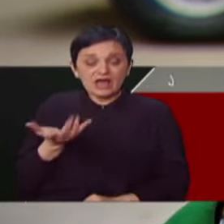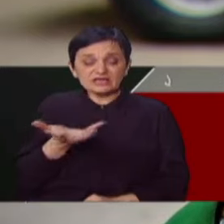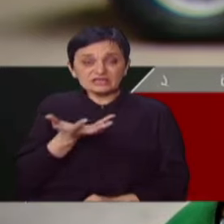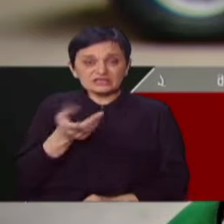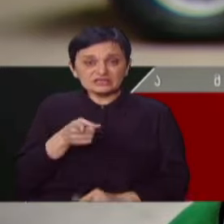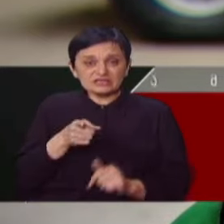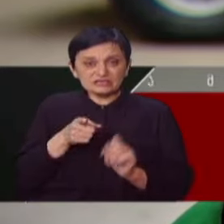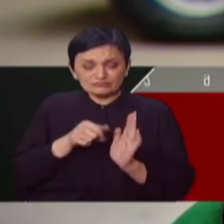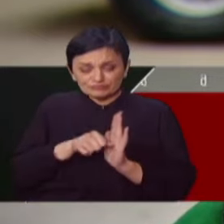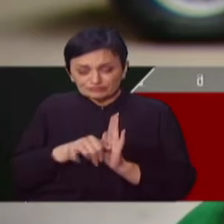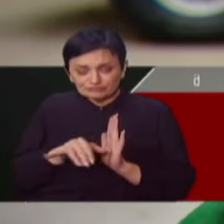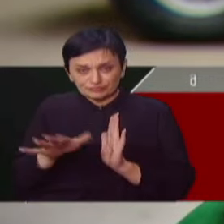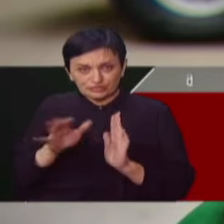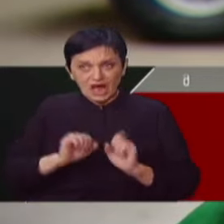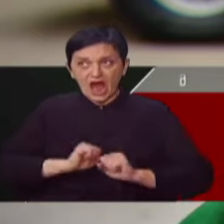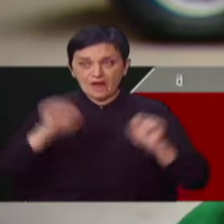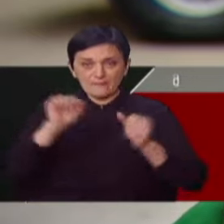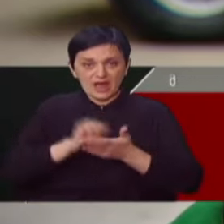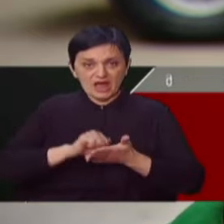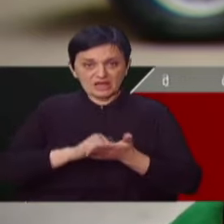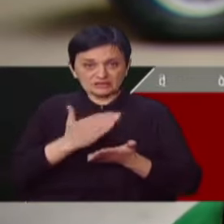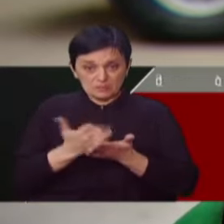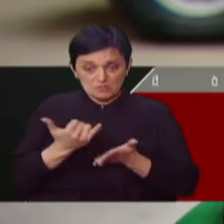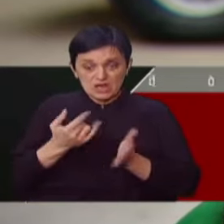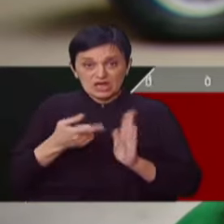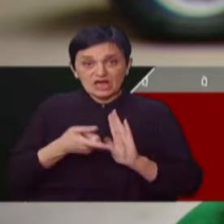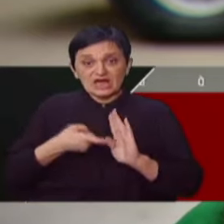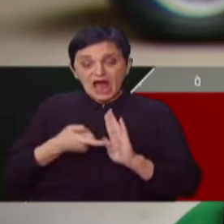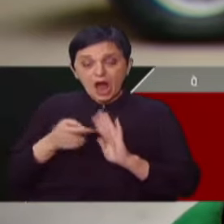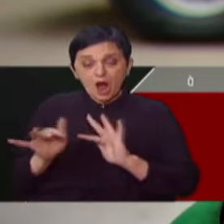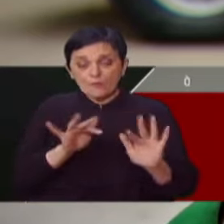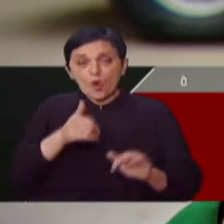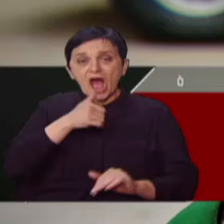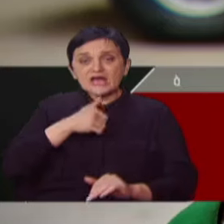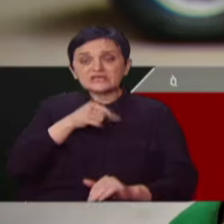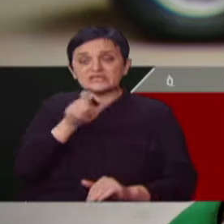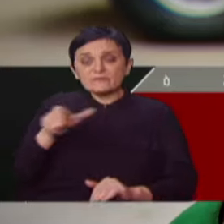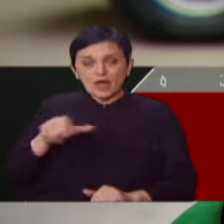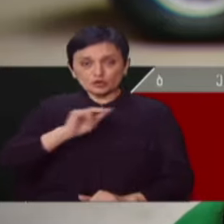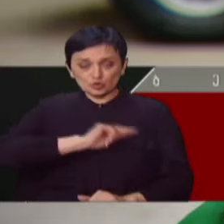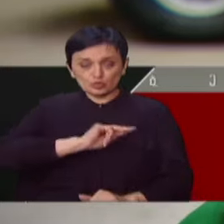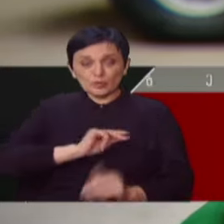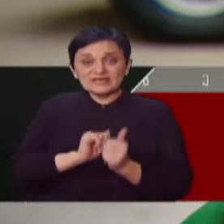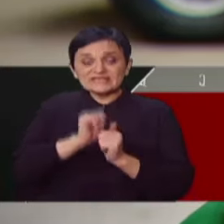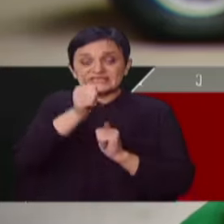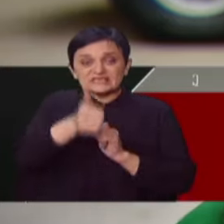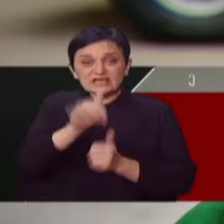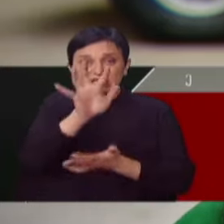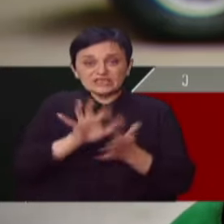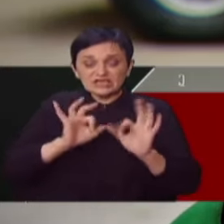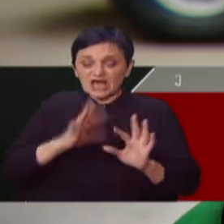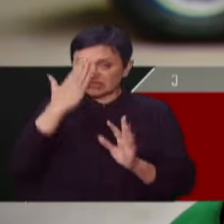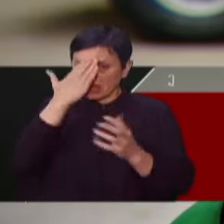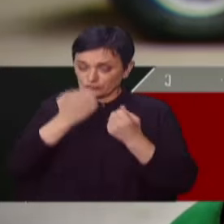შედეგად მოხდა აფეთქება მიმდინარეობს გამოძიება მუშაობენ ექსპერტები, რაიმე წინასწარი განცხადებისგან